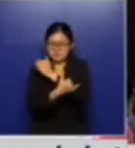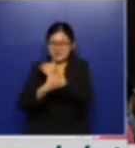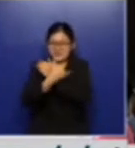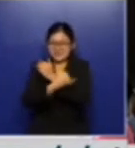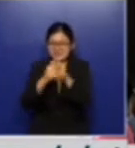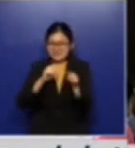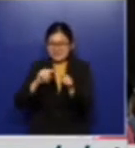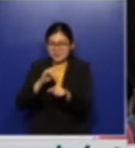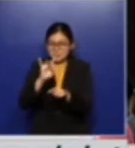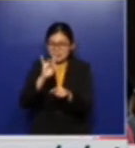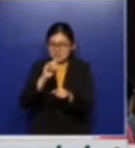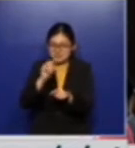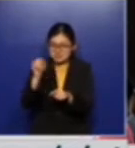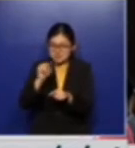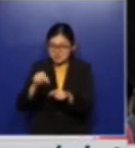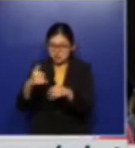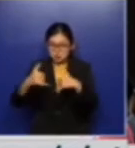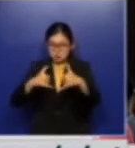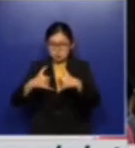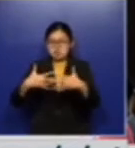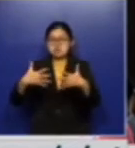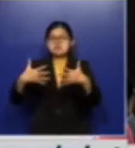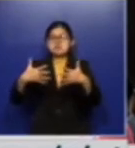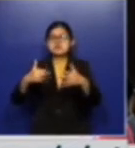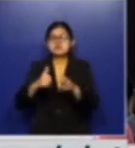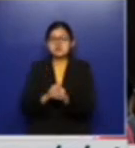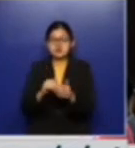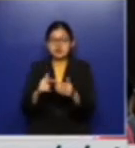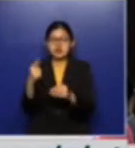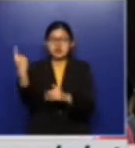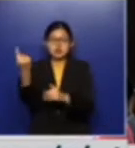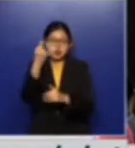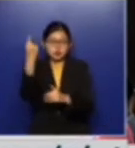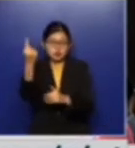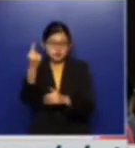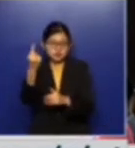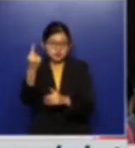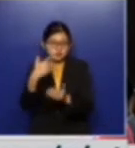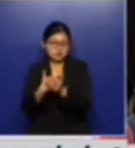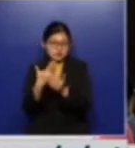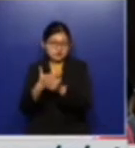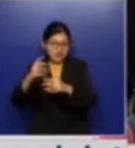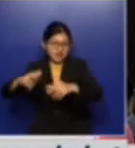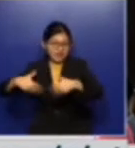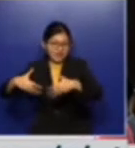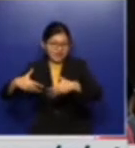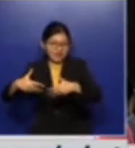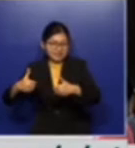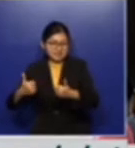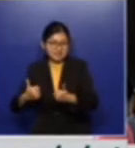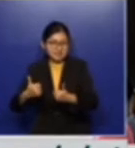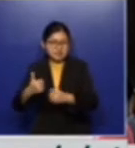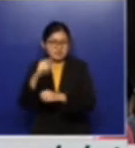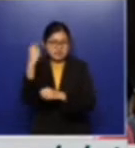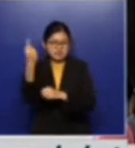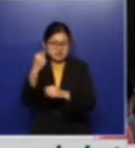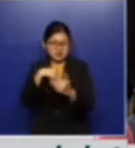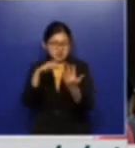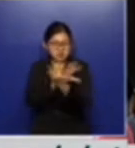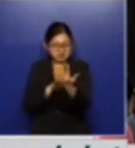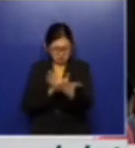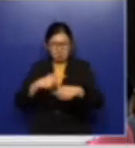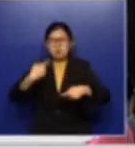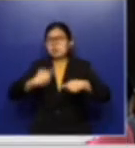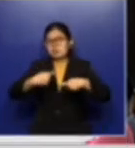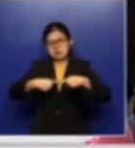า 80% ก็ไม่ได้เข้ามารายได้จากการท่องเที่ยวคงจะได้รับการพึ่งพาเป็นรายได้ของชาติคงจะลำบากในช่ว